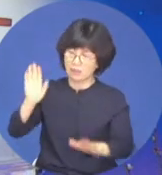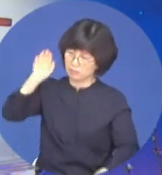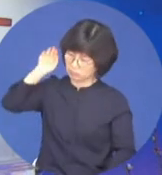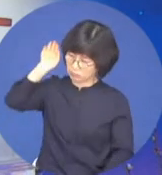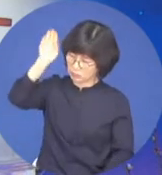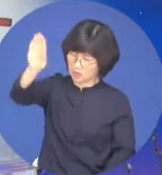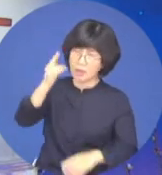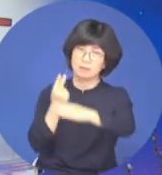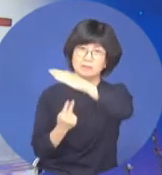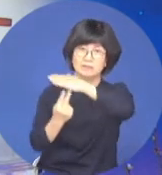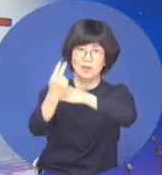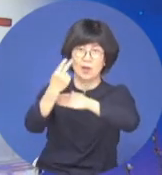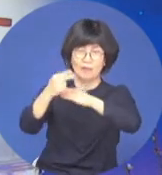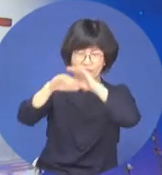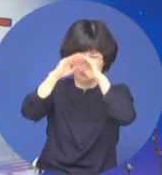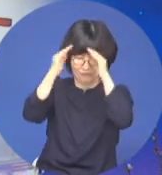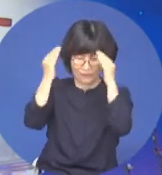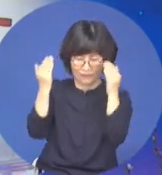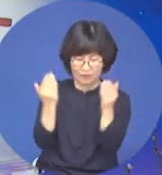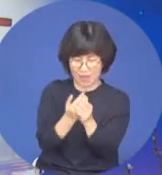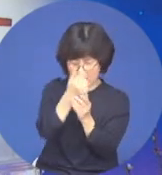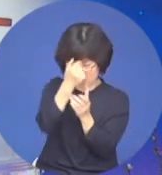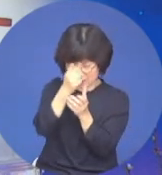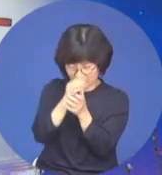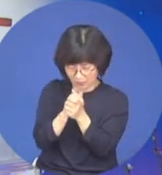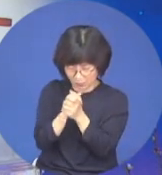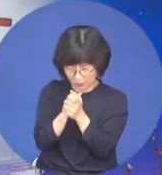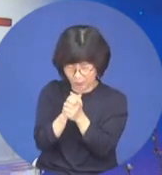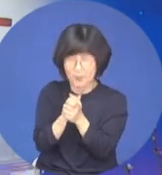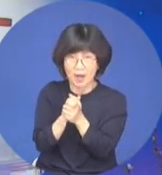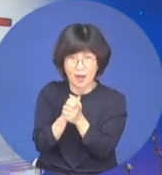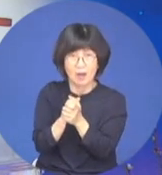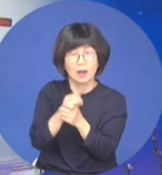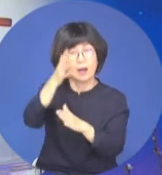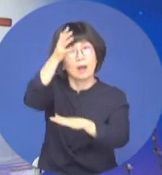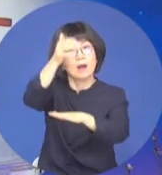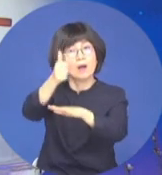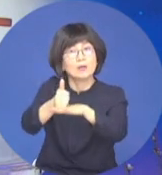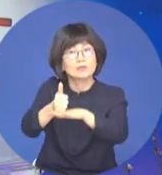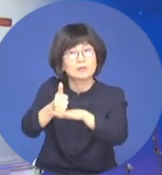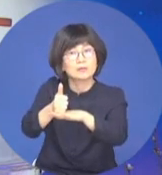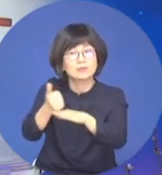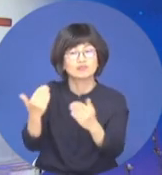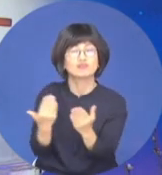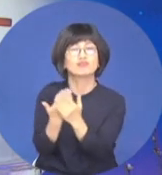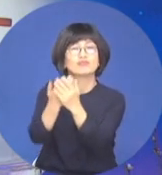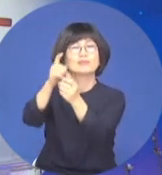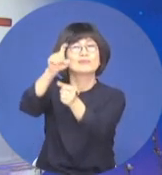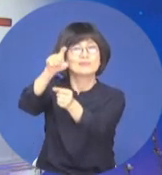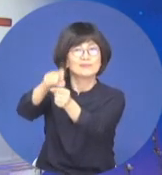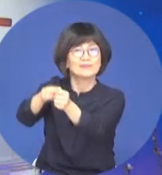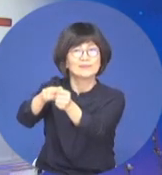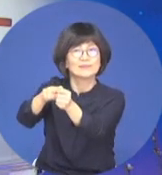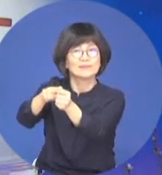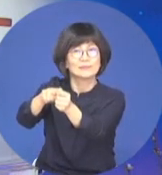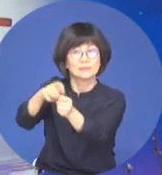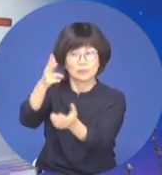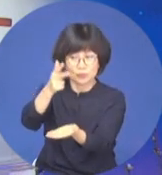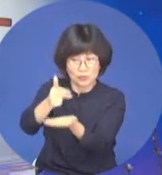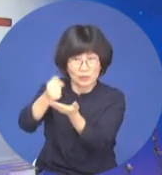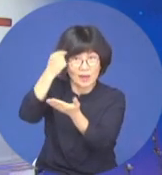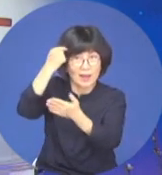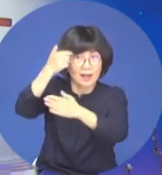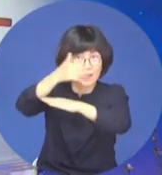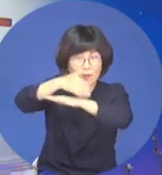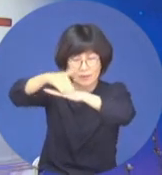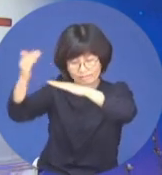비전까지 우리는 기도하되 궁극적으로 주의 부흥을 위해서 기도하고, 주님의 계획이 성취되는 부흥을 위해서